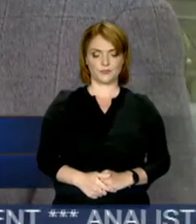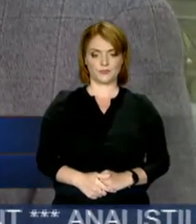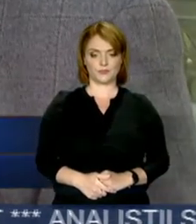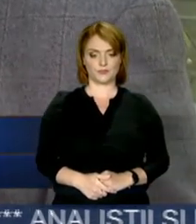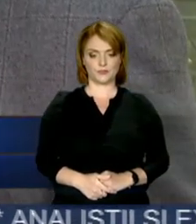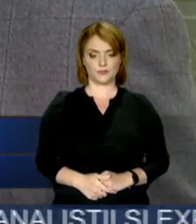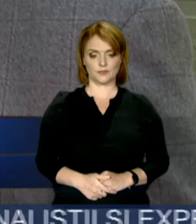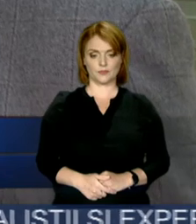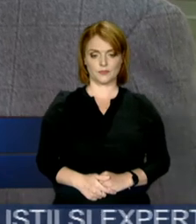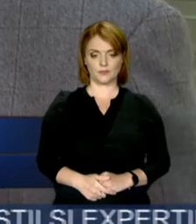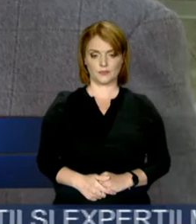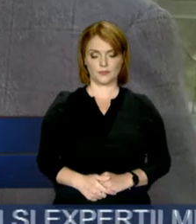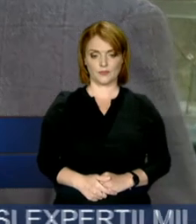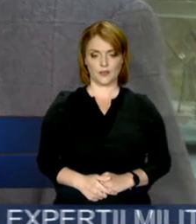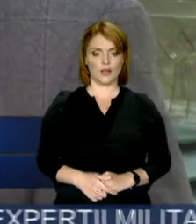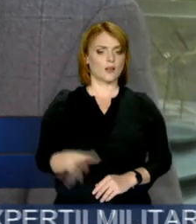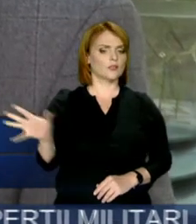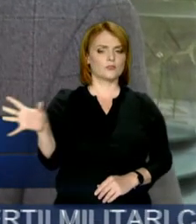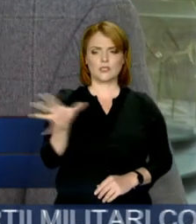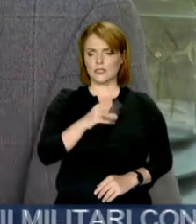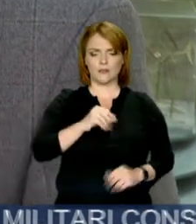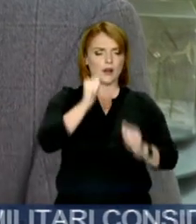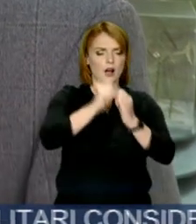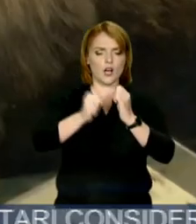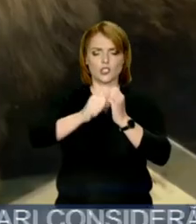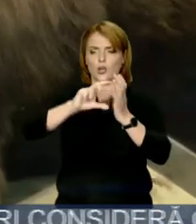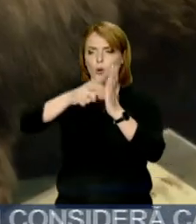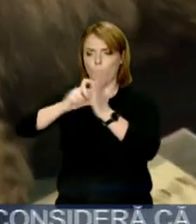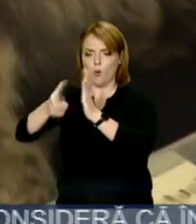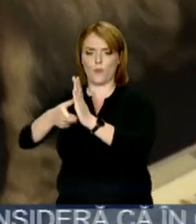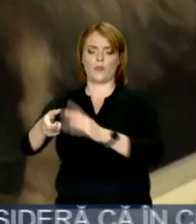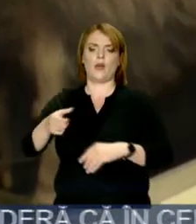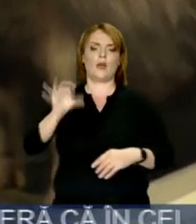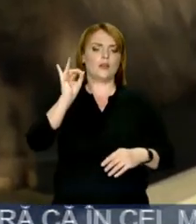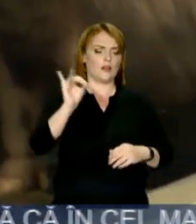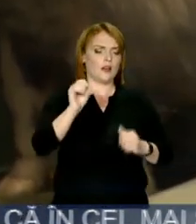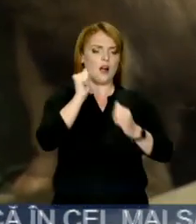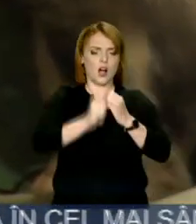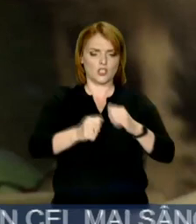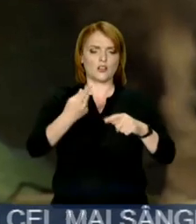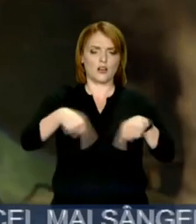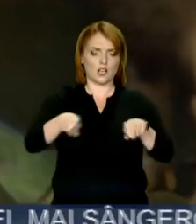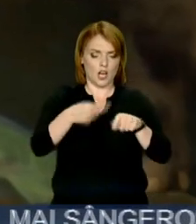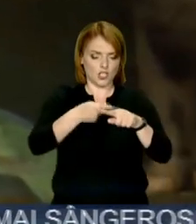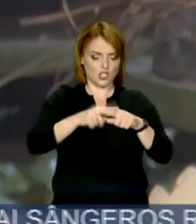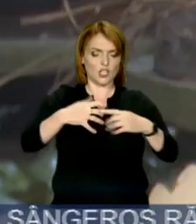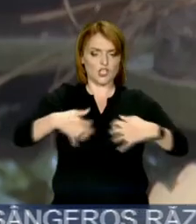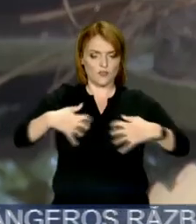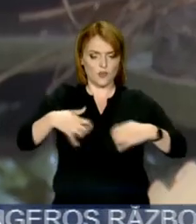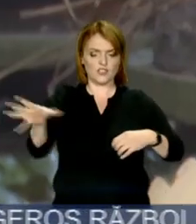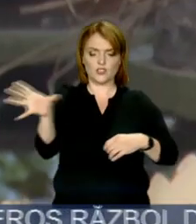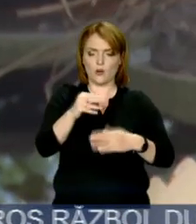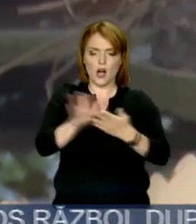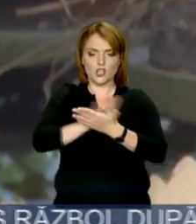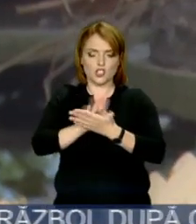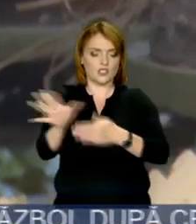de botanică, cât și cele de zoologie și în special păsările, mamiferele, restaurare taxidermică, fiind